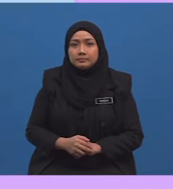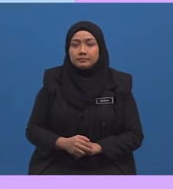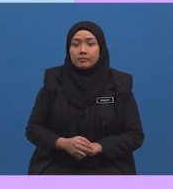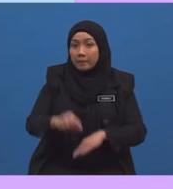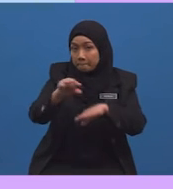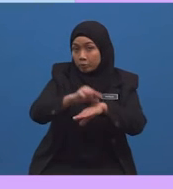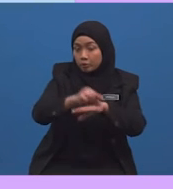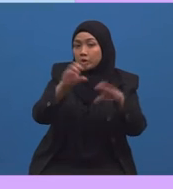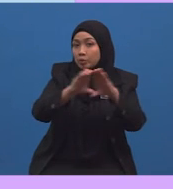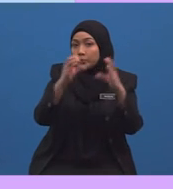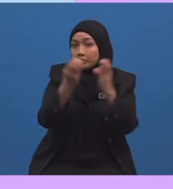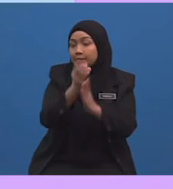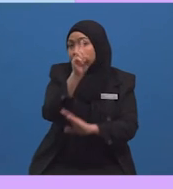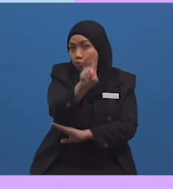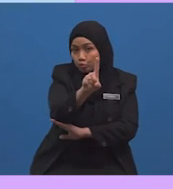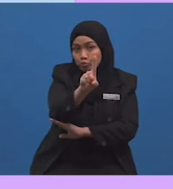Untuk pengguna prima,